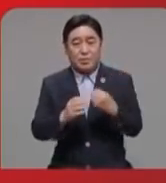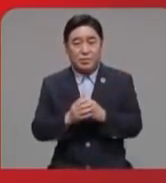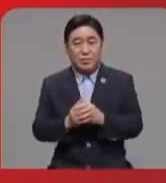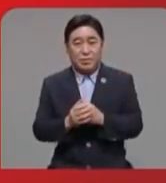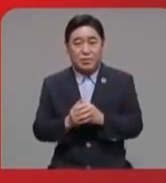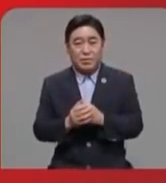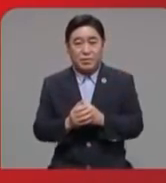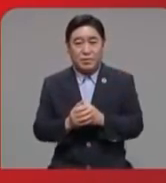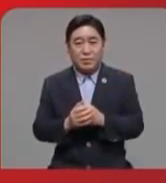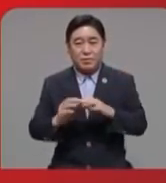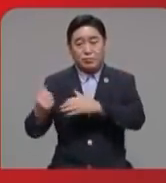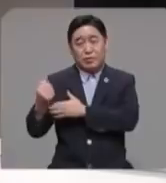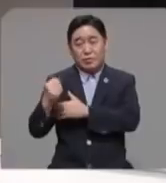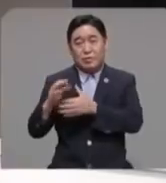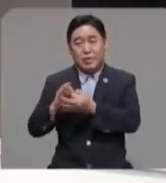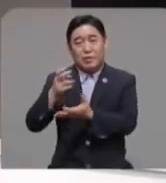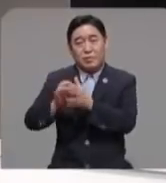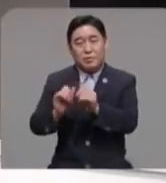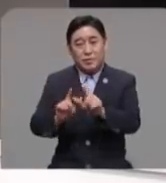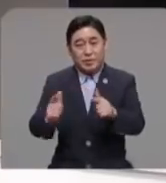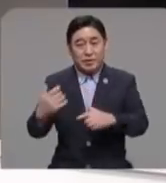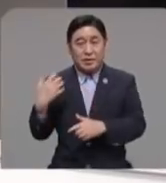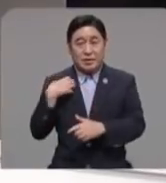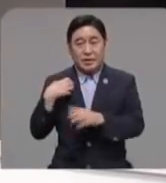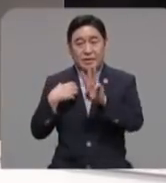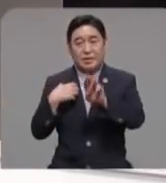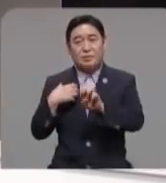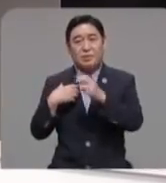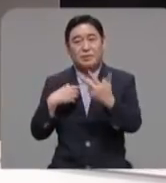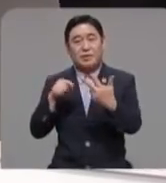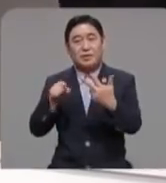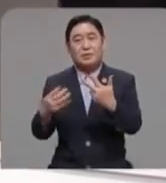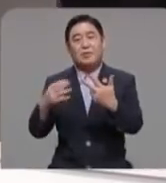53.2% 국힘당 관련 법조인 등 책임이다